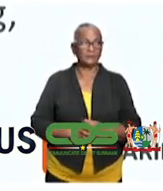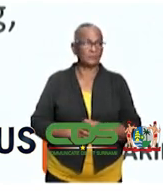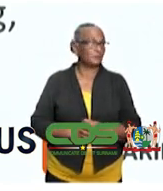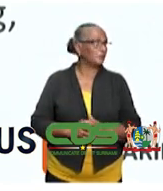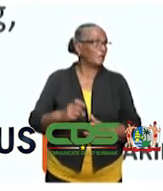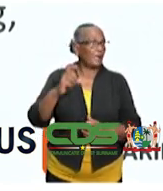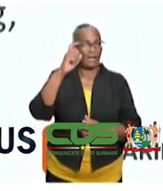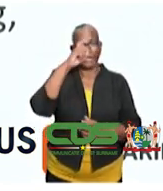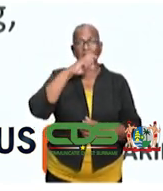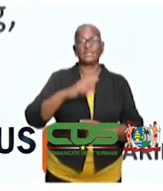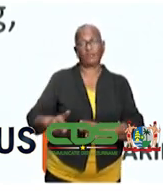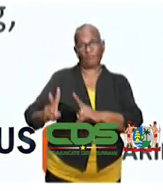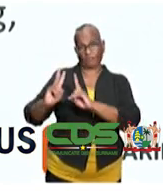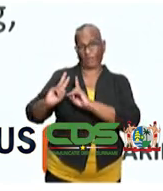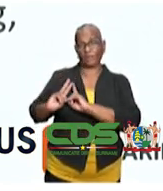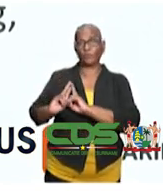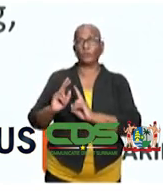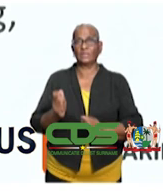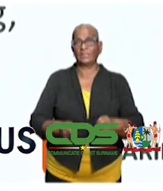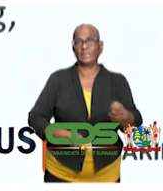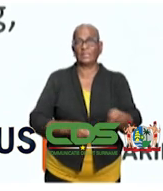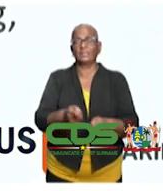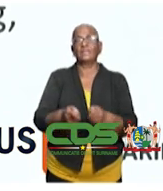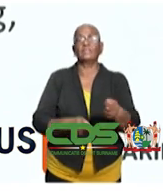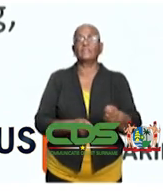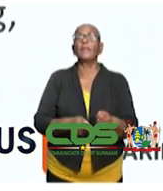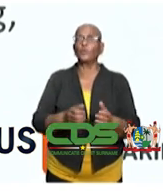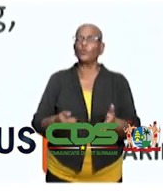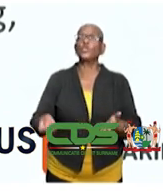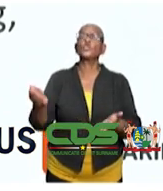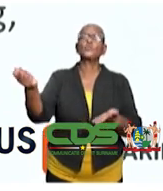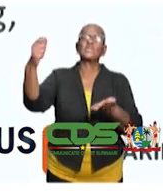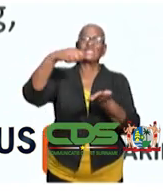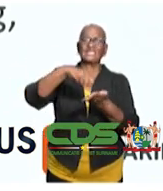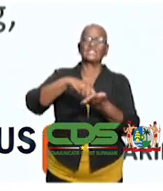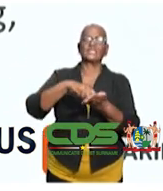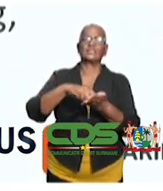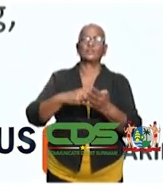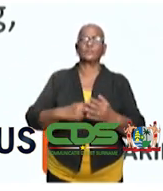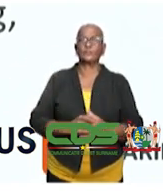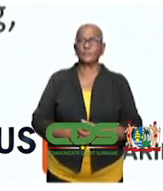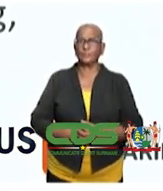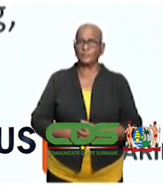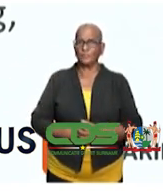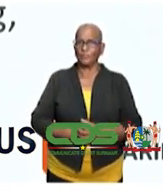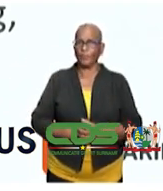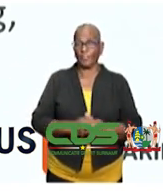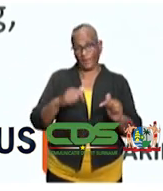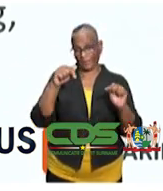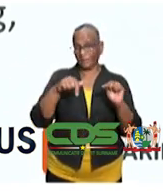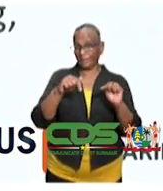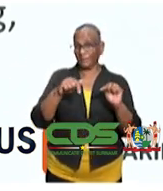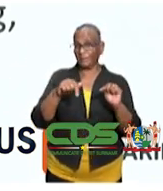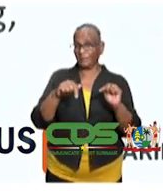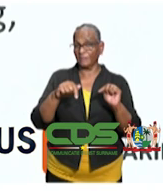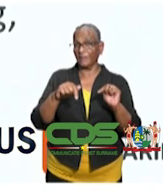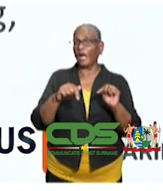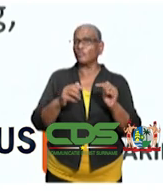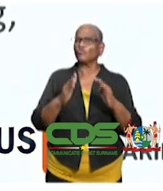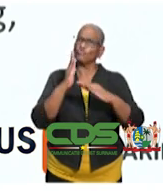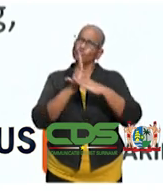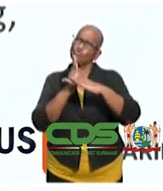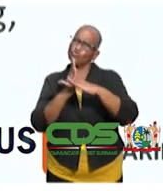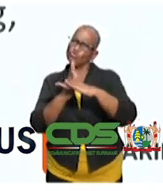verantwoordelijke regering hebben we een subsidieregime uitgewerkt. En dit uiteraard als tussenfase